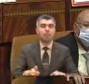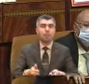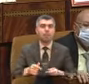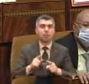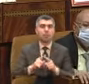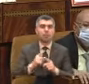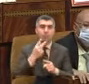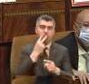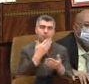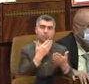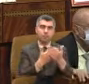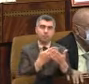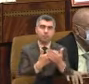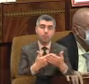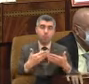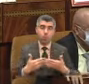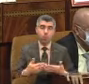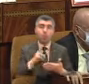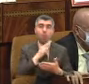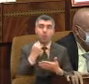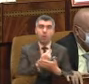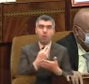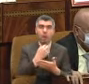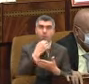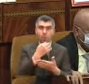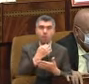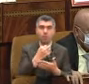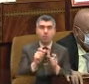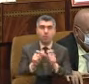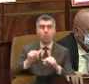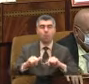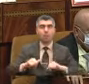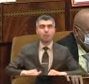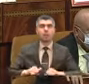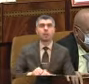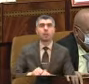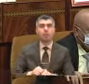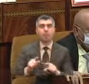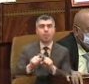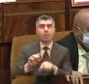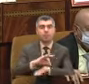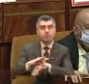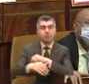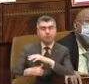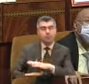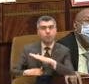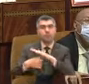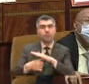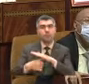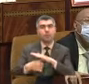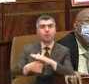في عين المكان، كنطلبوا اليوم من الحكومه، من الدوله المغربيه في شخصي وزارتكم، من الوكاله ديال ديال ديال